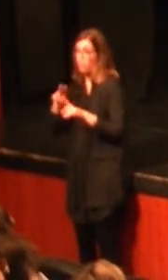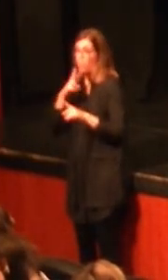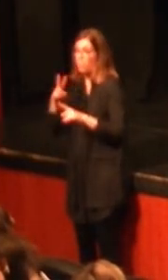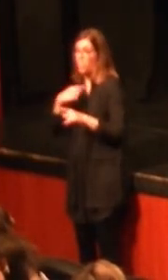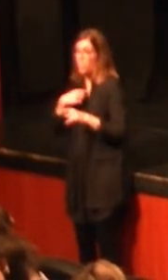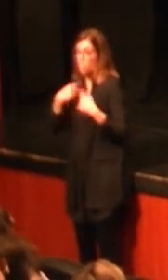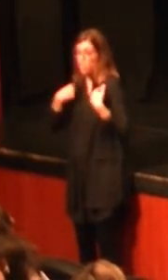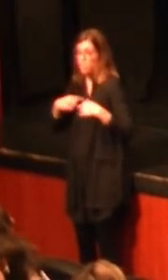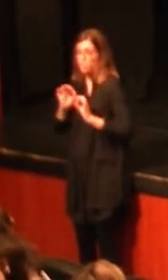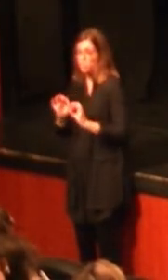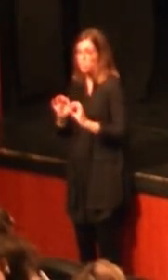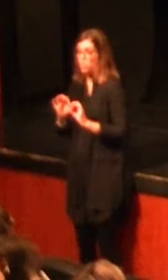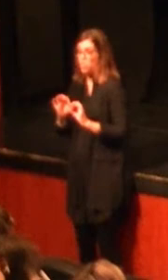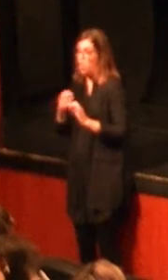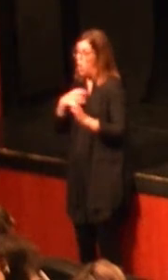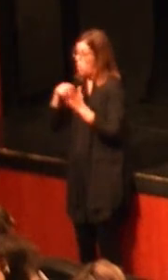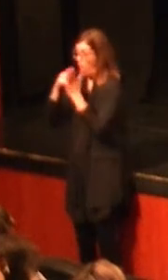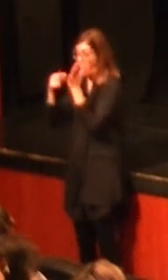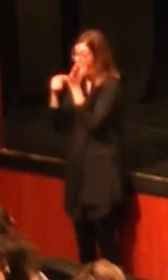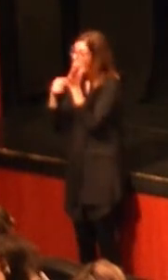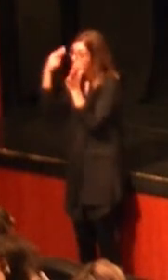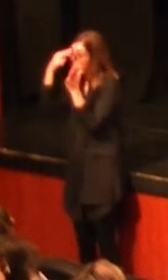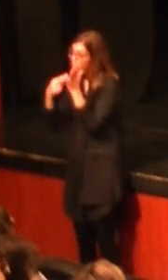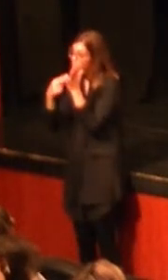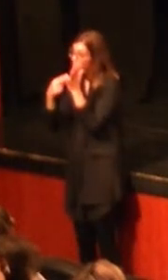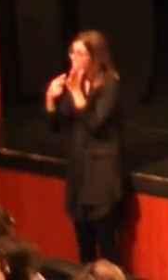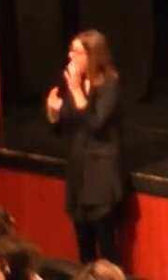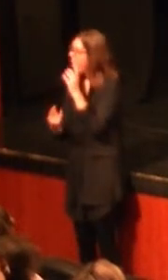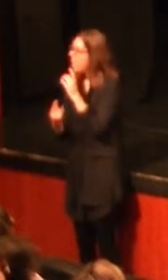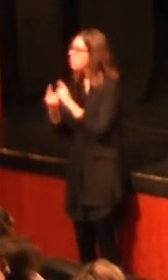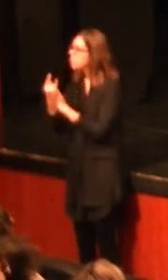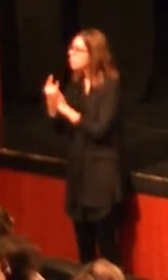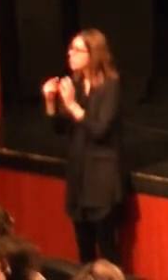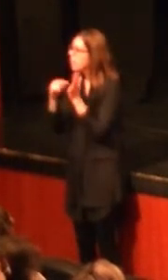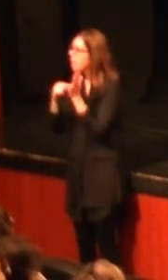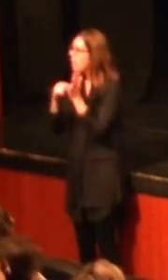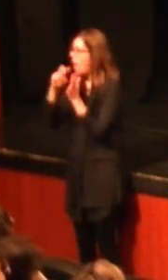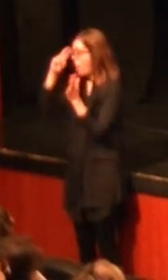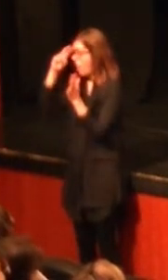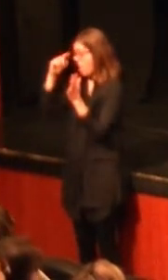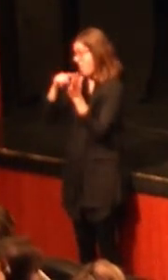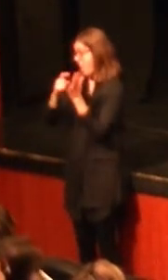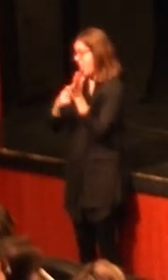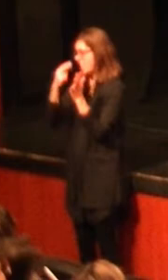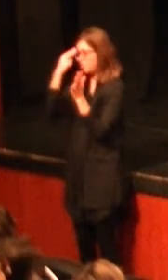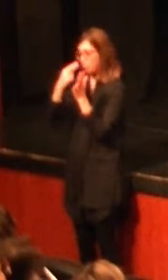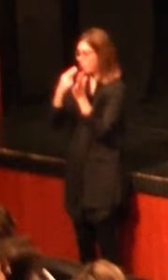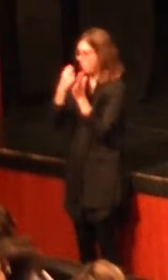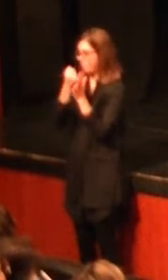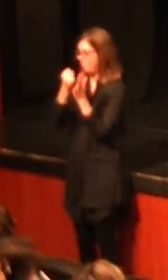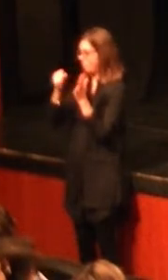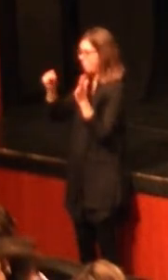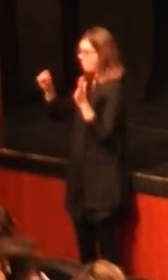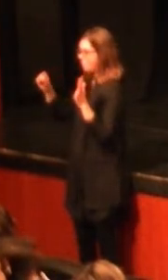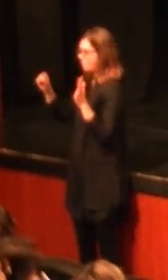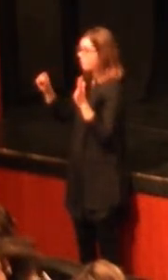tant, no il·legal, però deslleial. Apareixen, hi ha empreses, que el que us deia abans, veuen una